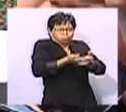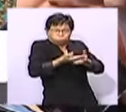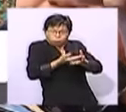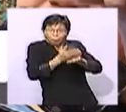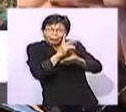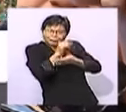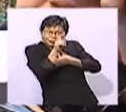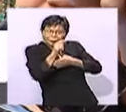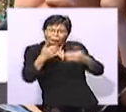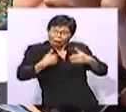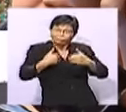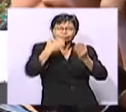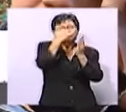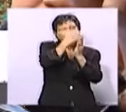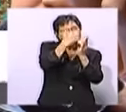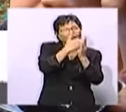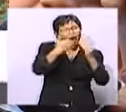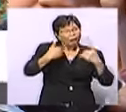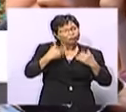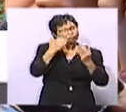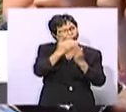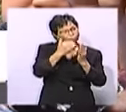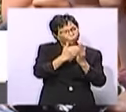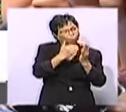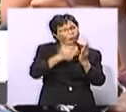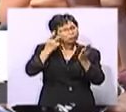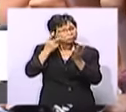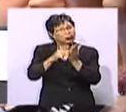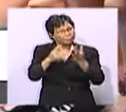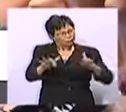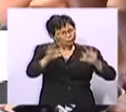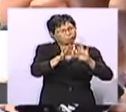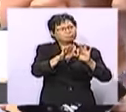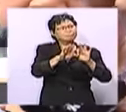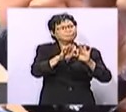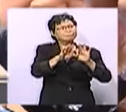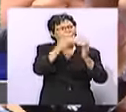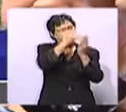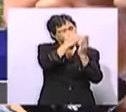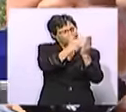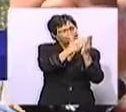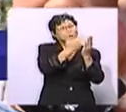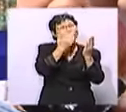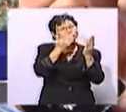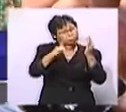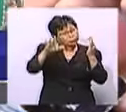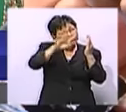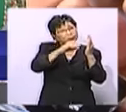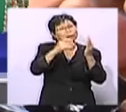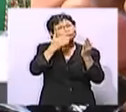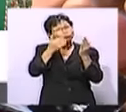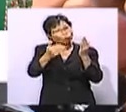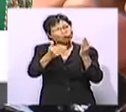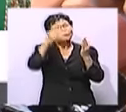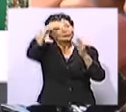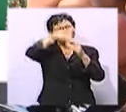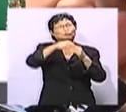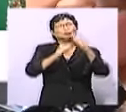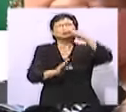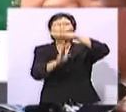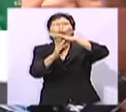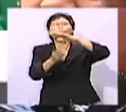mengandungi langkah-langkah yang dikenalpasti penting dan berkesan untuk memerangi rasuah dalam negara